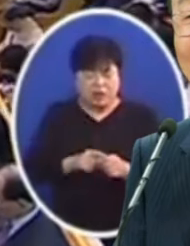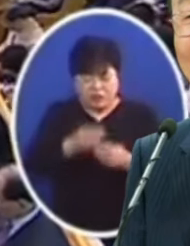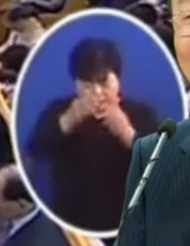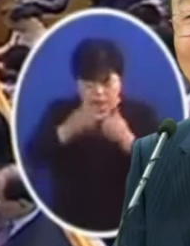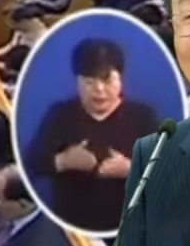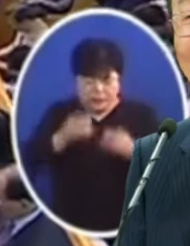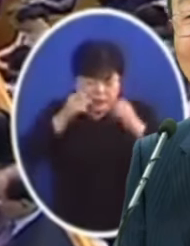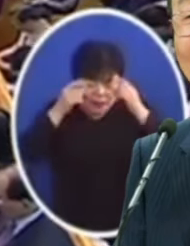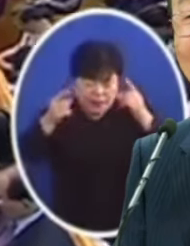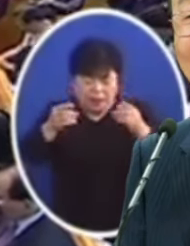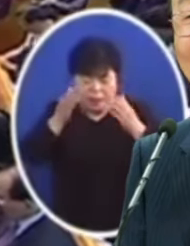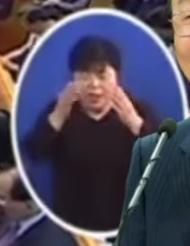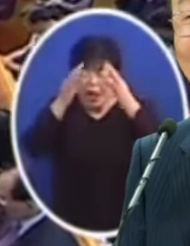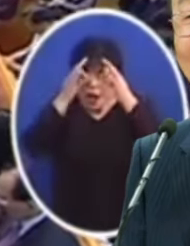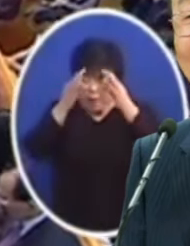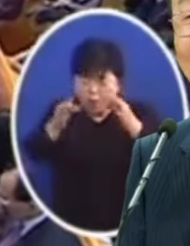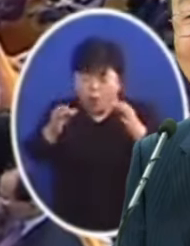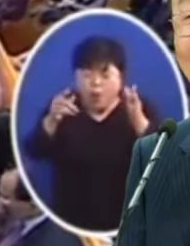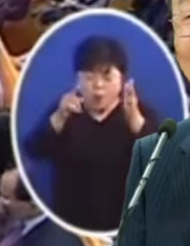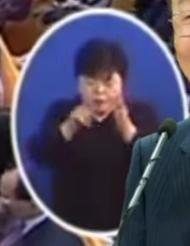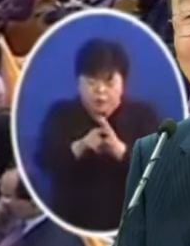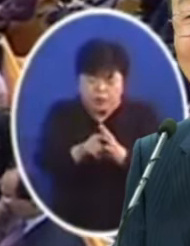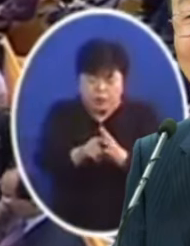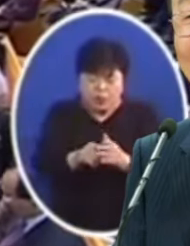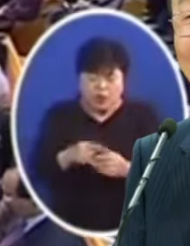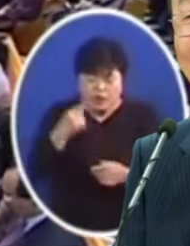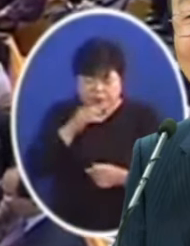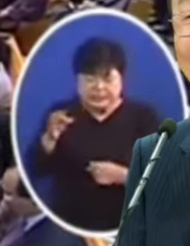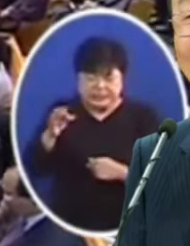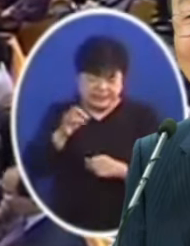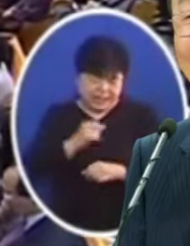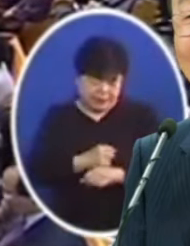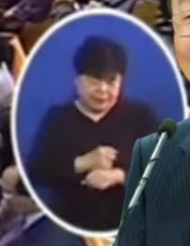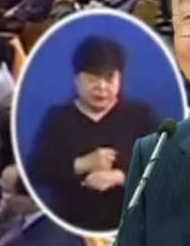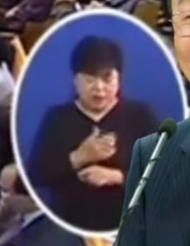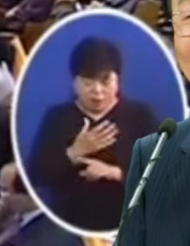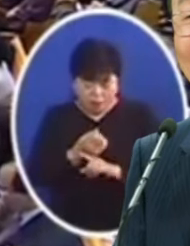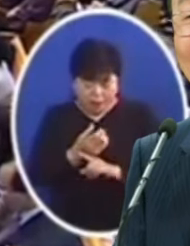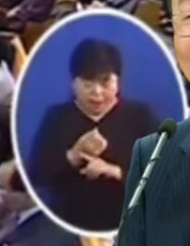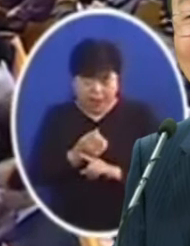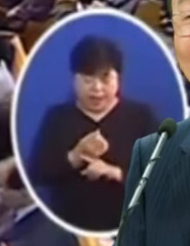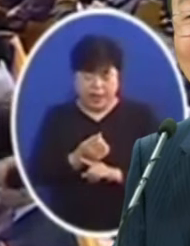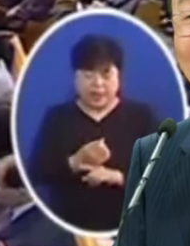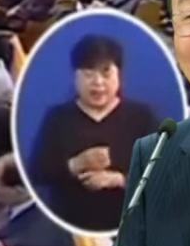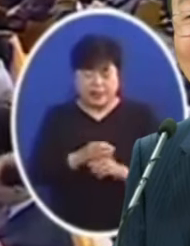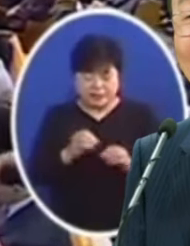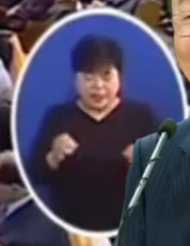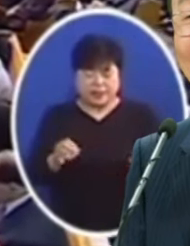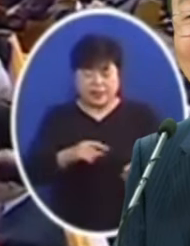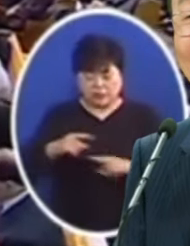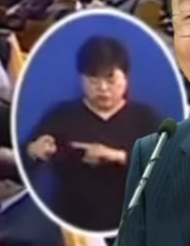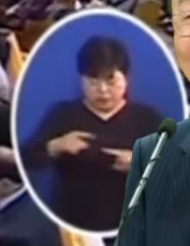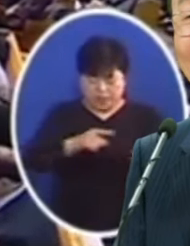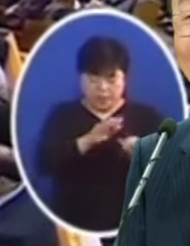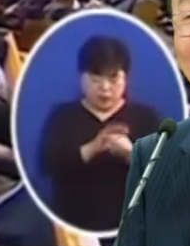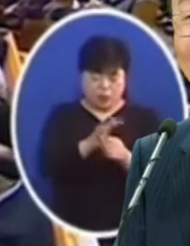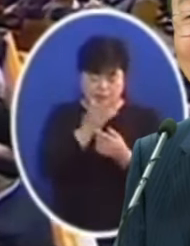깨닫고 바라보고 믿고 입술로 시인함으로 이 보배를 우리의 땅에서 다 누리게